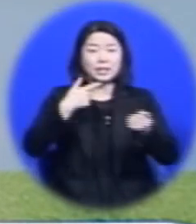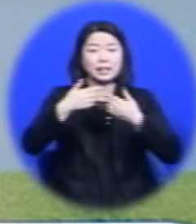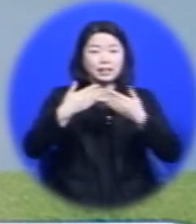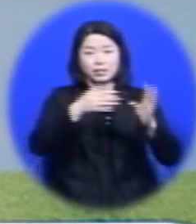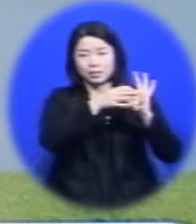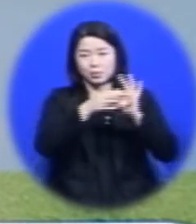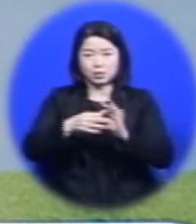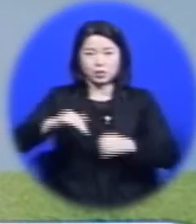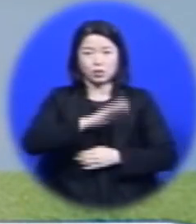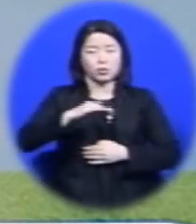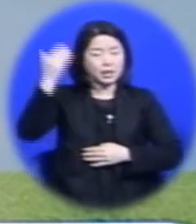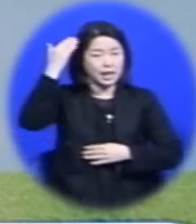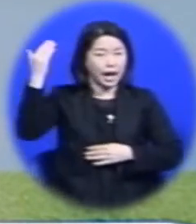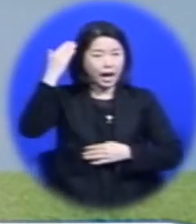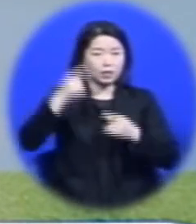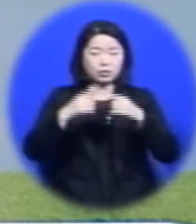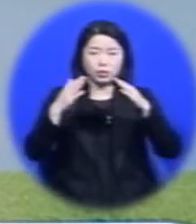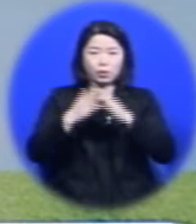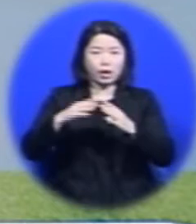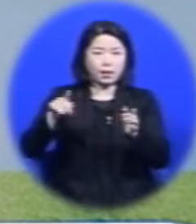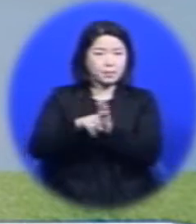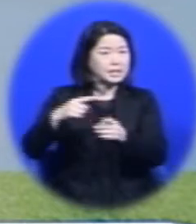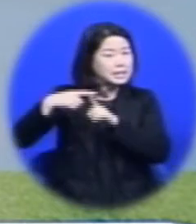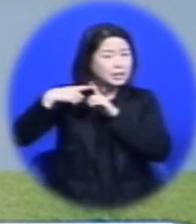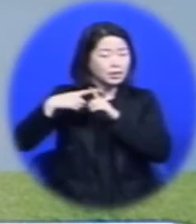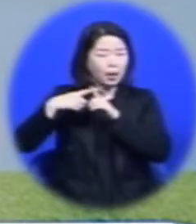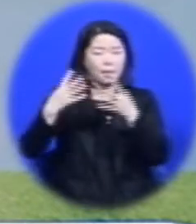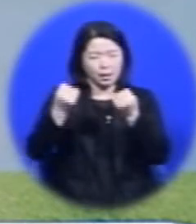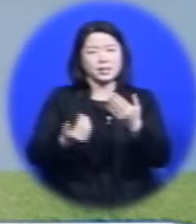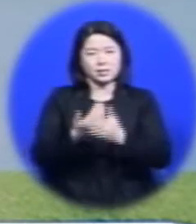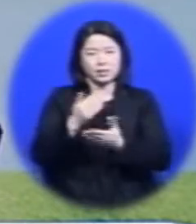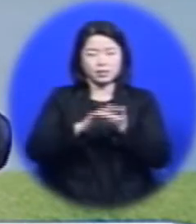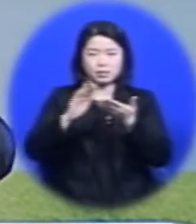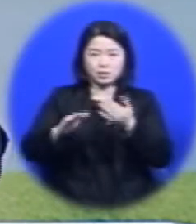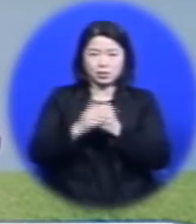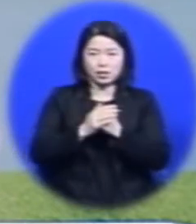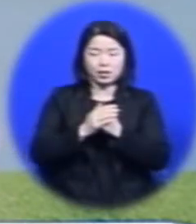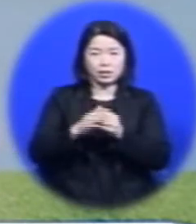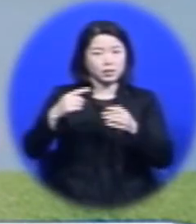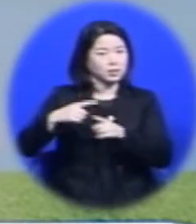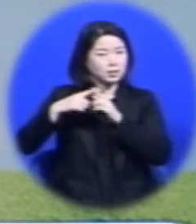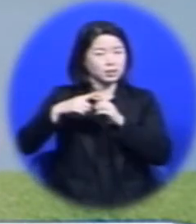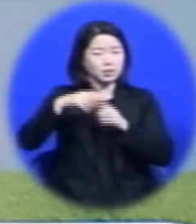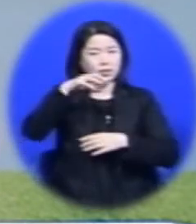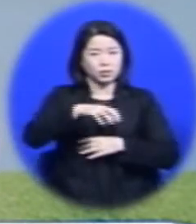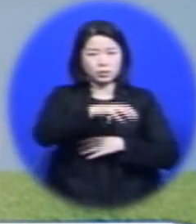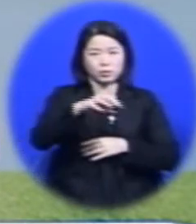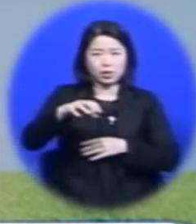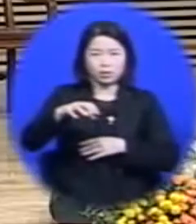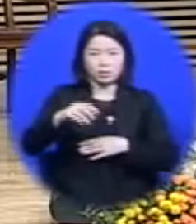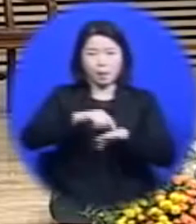한국교회가 많은 순교자를 배출했습니다 그 숨겨진 를 돌아보는 것은 그렇게 마음이 편안한 여행은